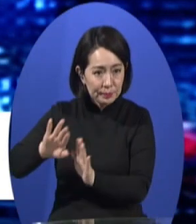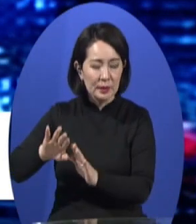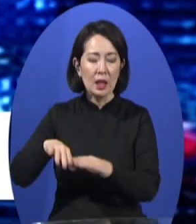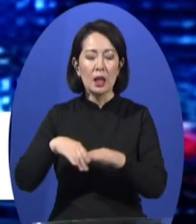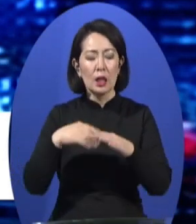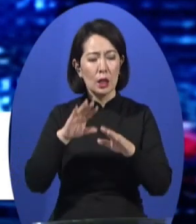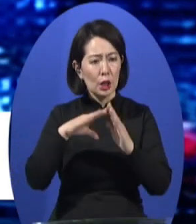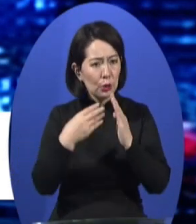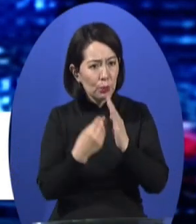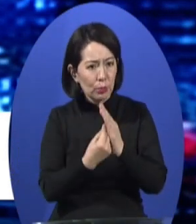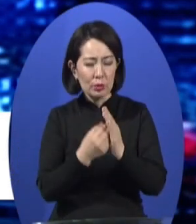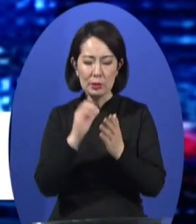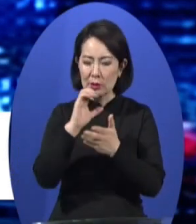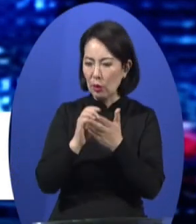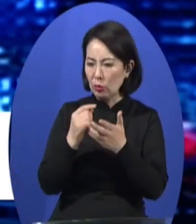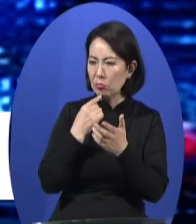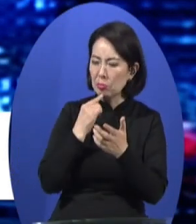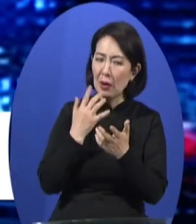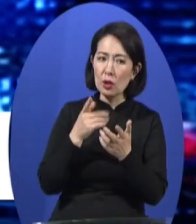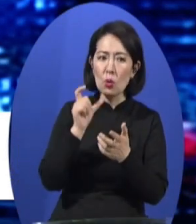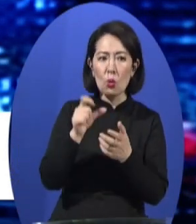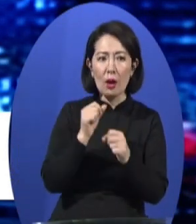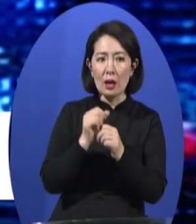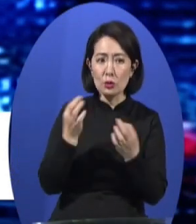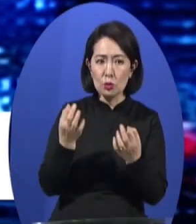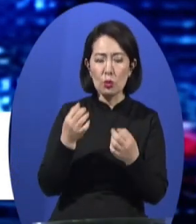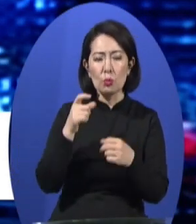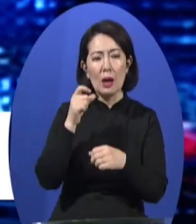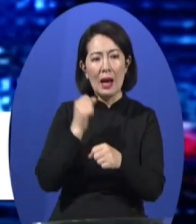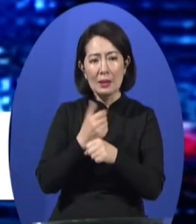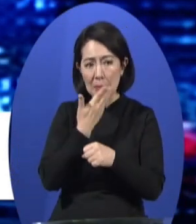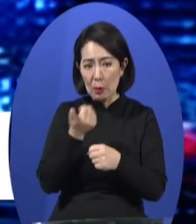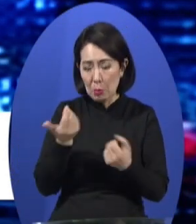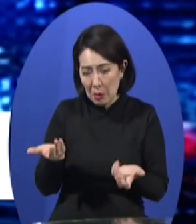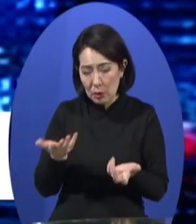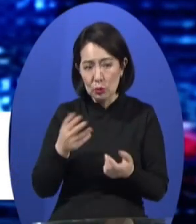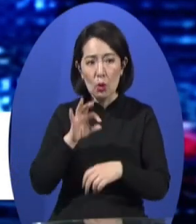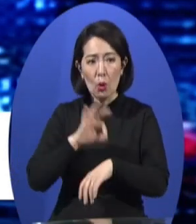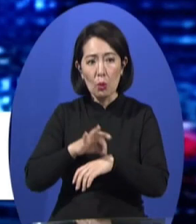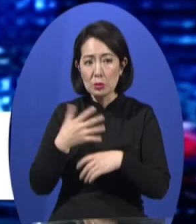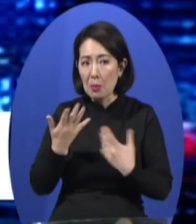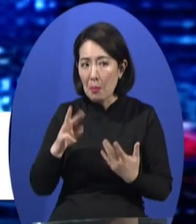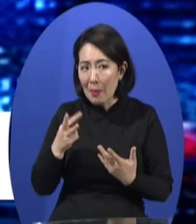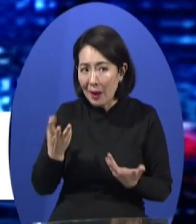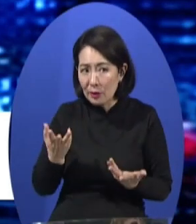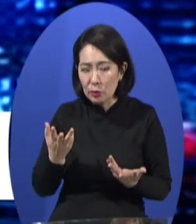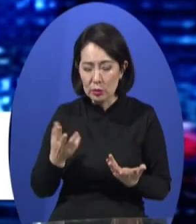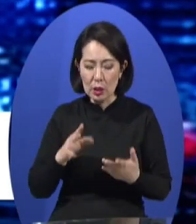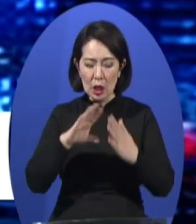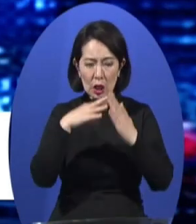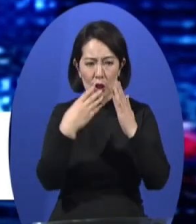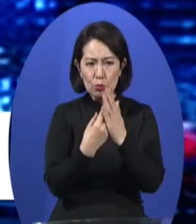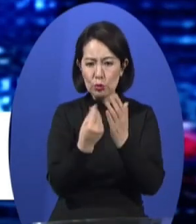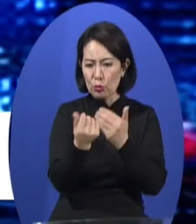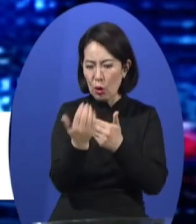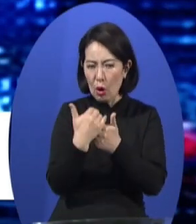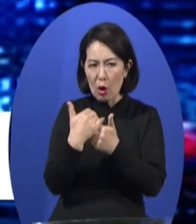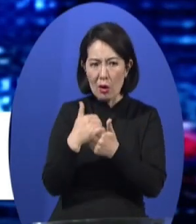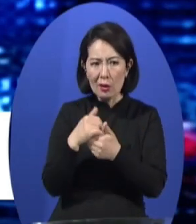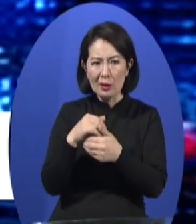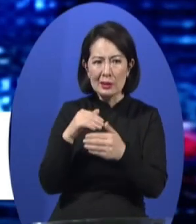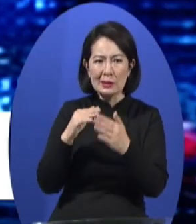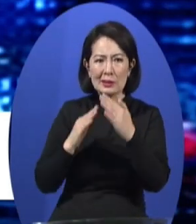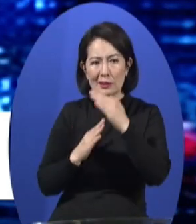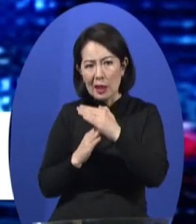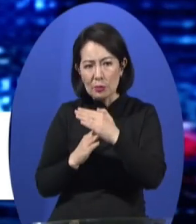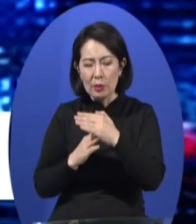гарч болно, хин нэг нь ажилгүй болж болно, хин нэг нь өвдөж болно, ийм байдлаар өрхийн орлого тасалдсан нөхцөлд хуримтлалын сан,